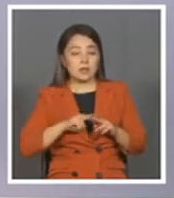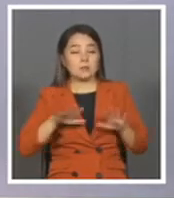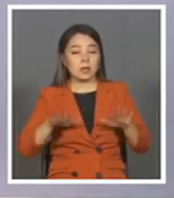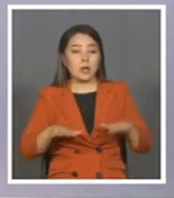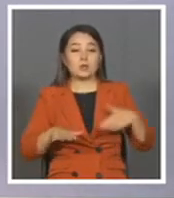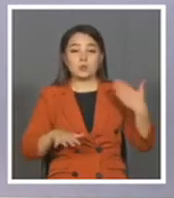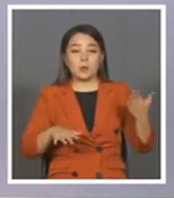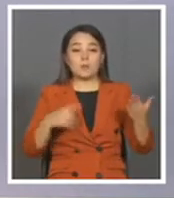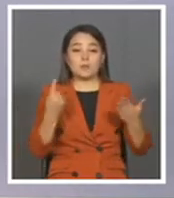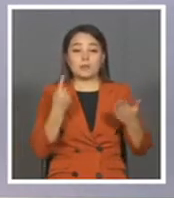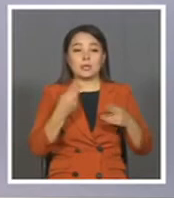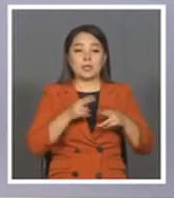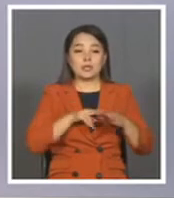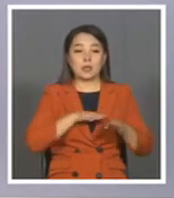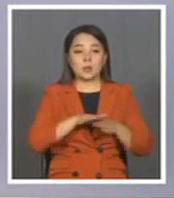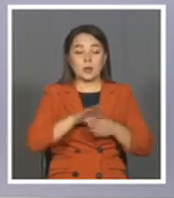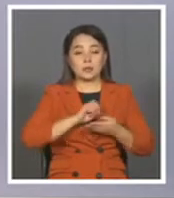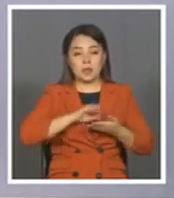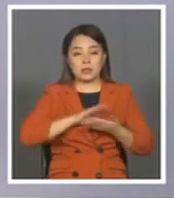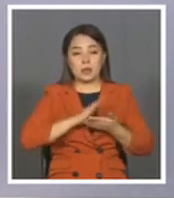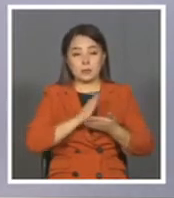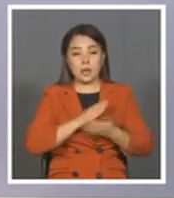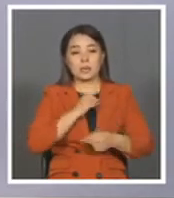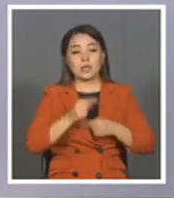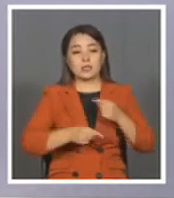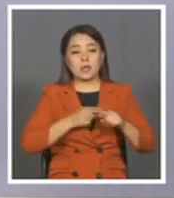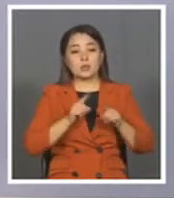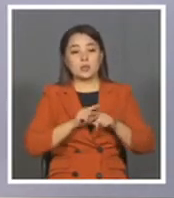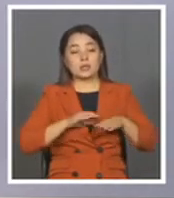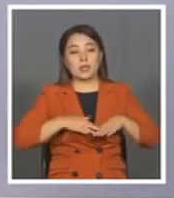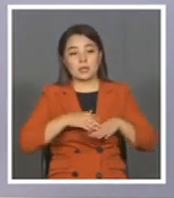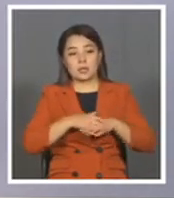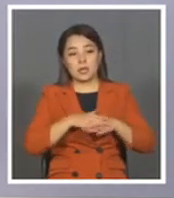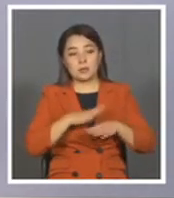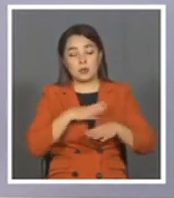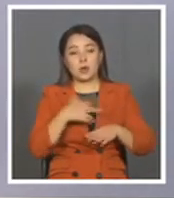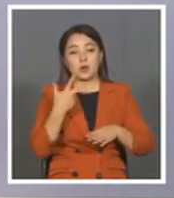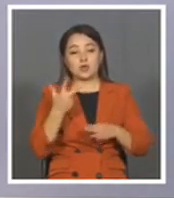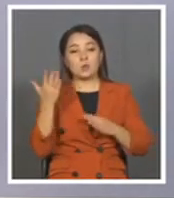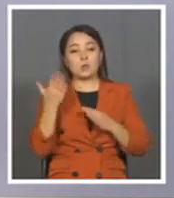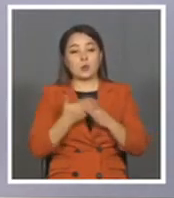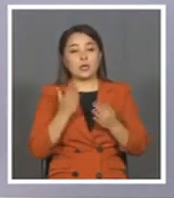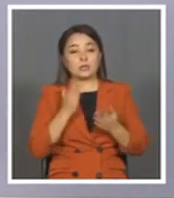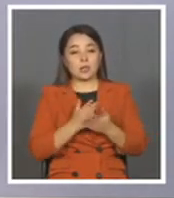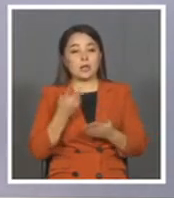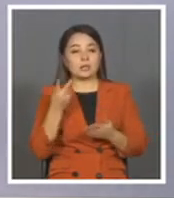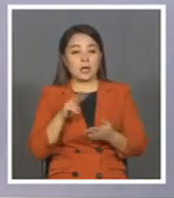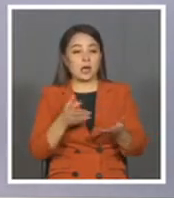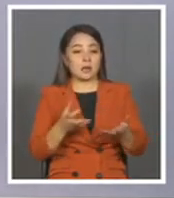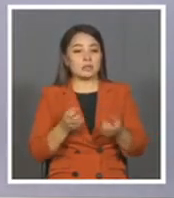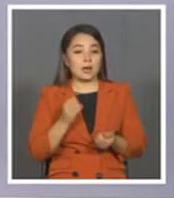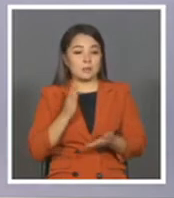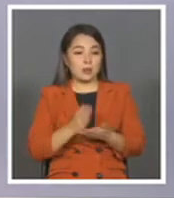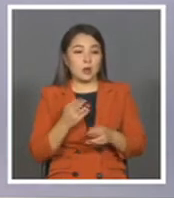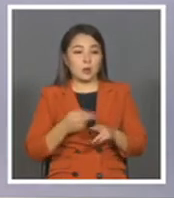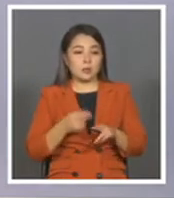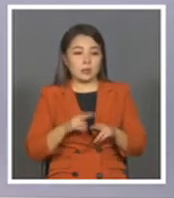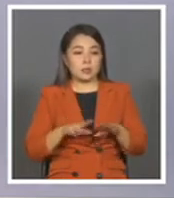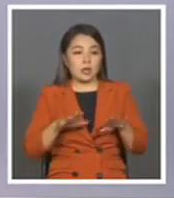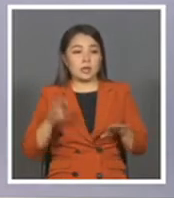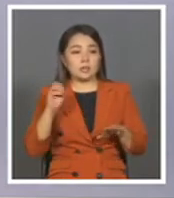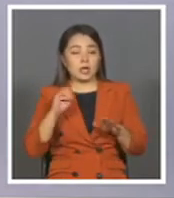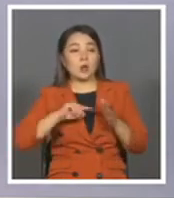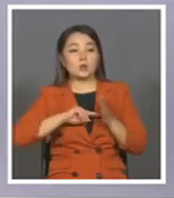бірінші бірлік кесінді толығымен алынып, келесі бірлік кесінді тең үшке бөлініп, оның екеу алынған екен. Демек Е